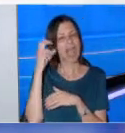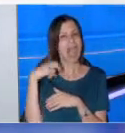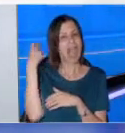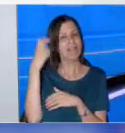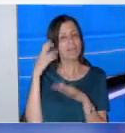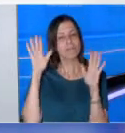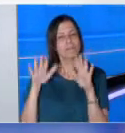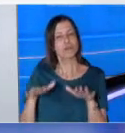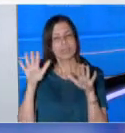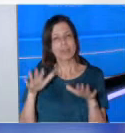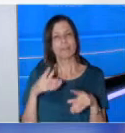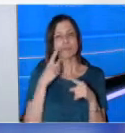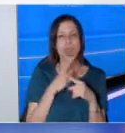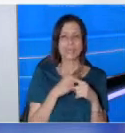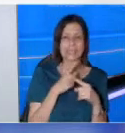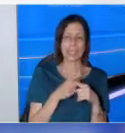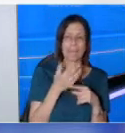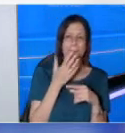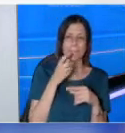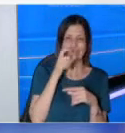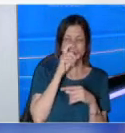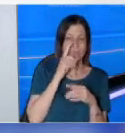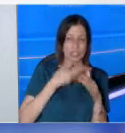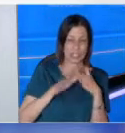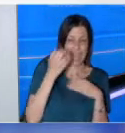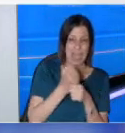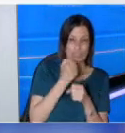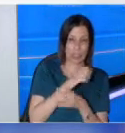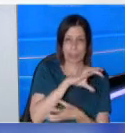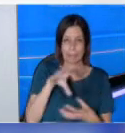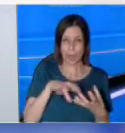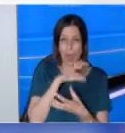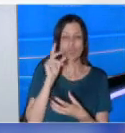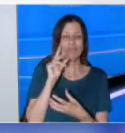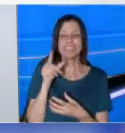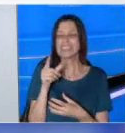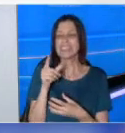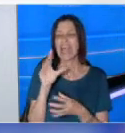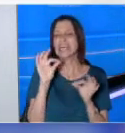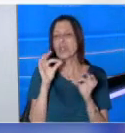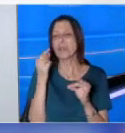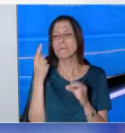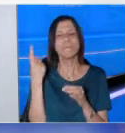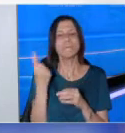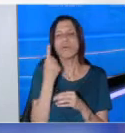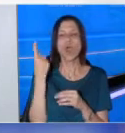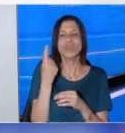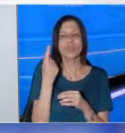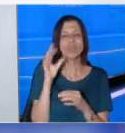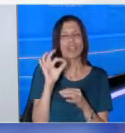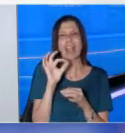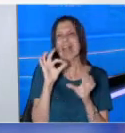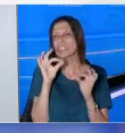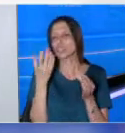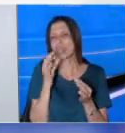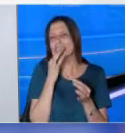מוסלמים ונוצרים ביפו. מי שיצא לעשות את הפרעות האלה ביום שישי, מדובר על עשרות בודדות, באמת, של כמה עשרות